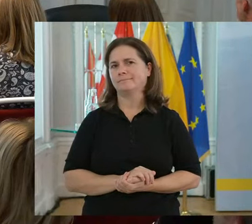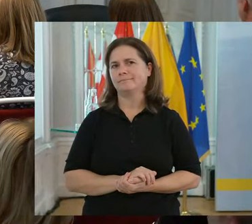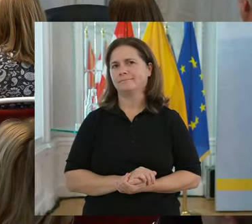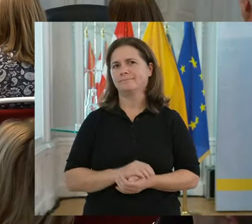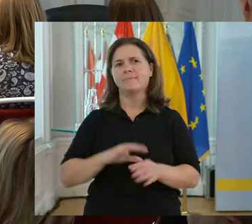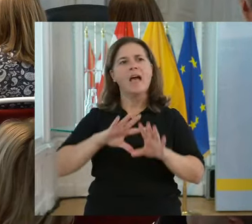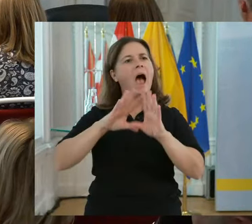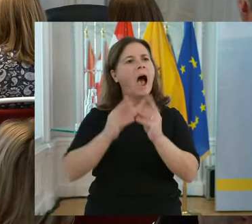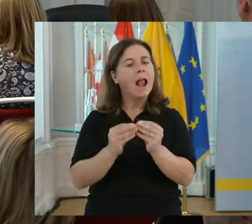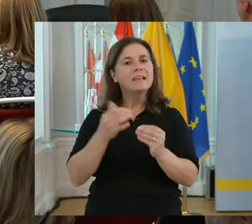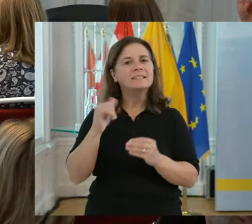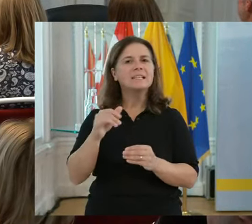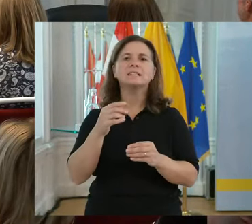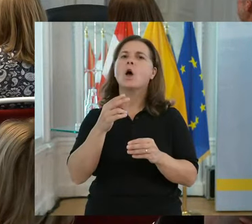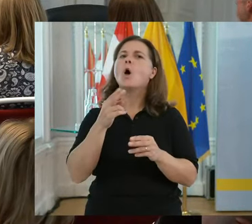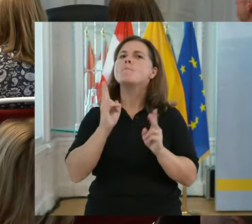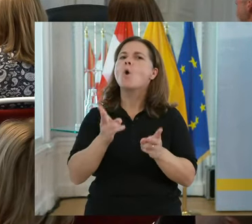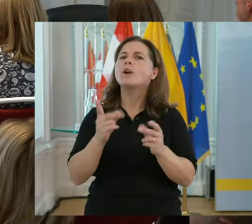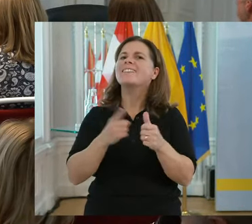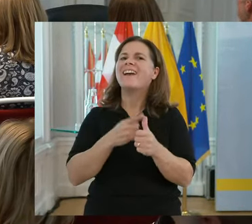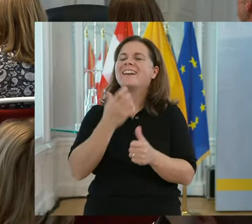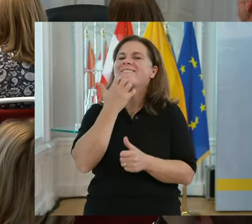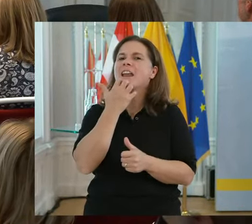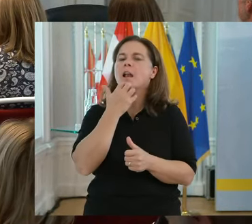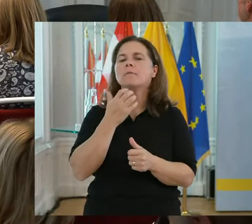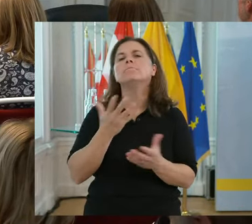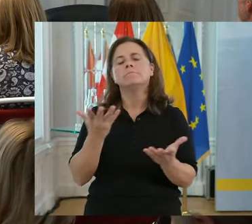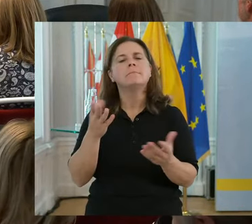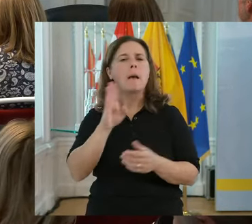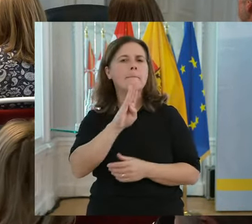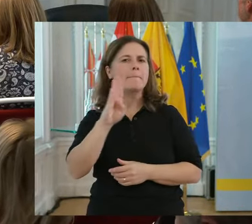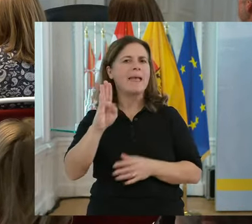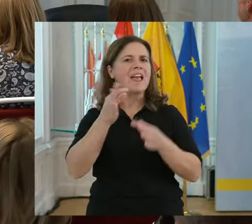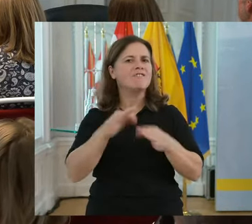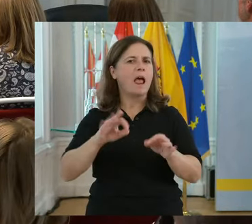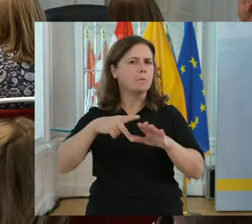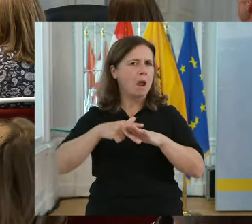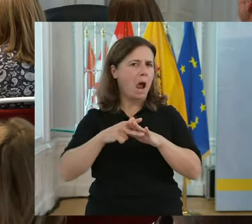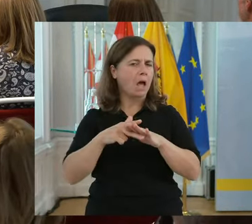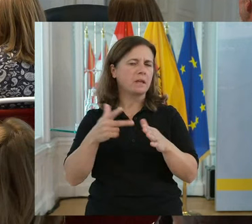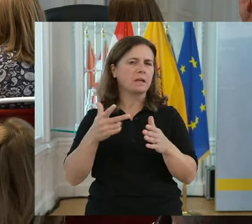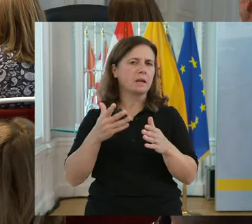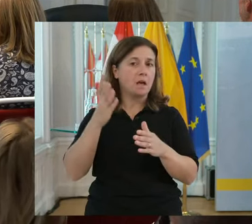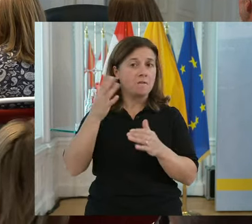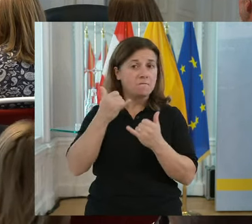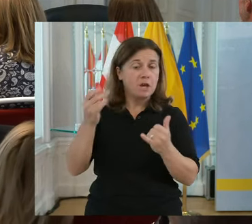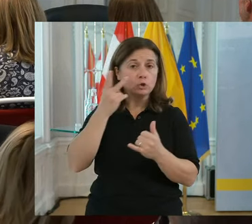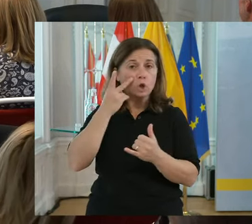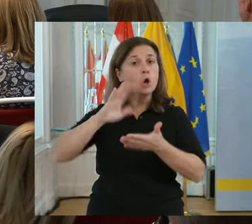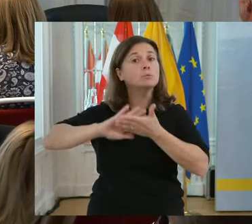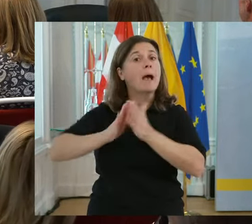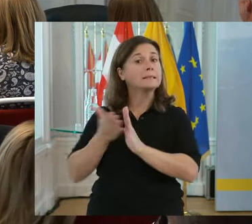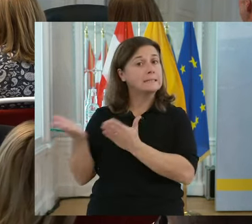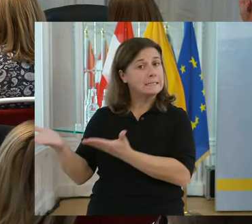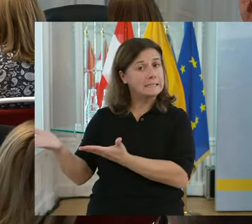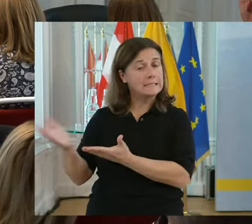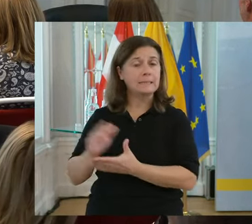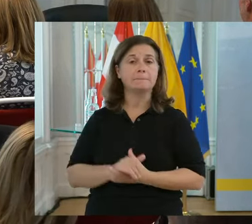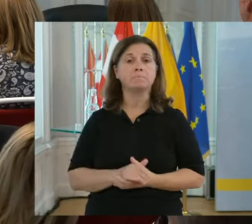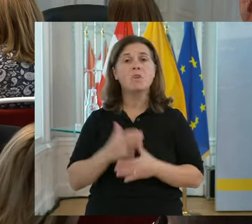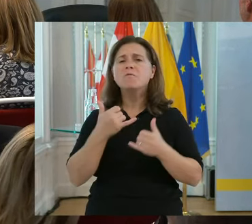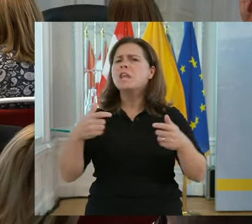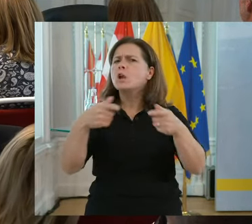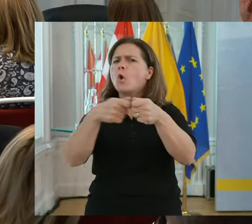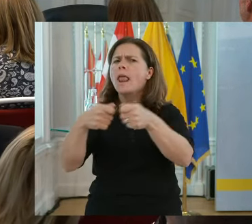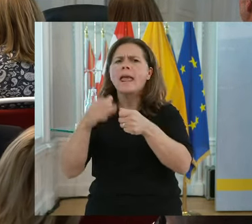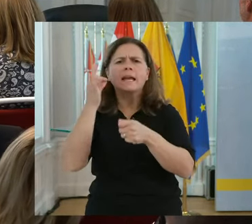Alles ist möglich, wenn man es will. Das wird offensichtlich bei BB Feinmechanik gelebt. Herr Roth, wie schaut denn das in der Praxis aus? Wie gehen denn die